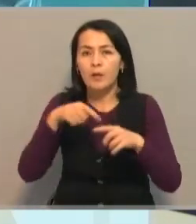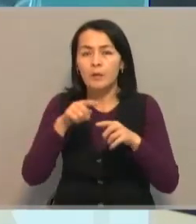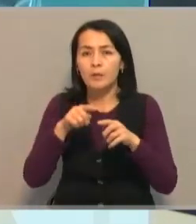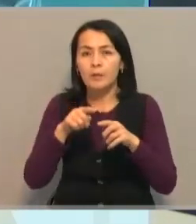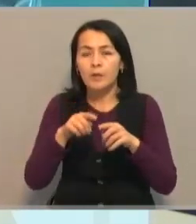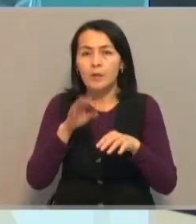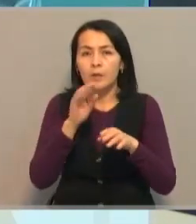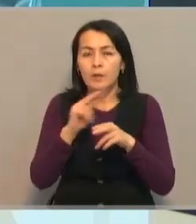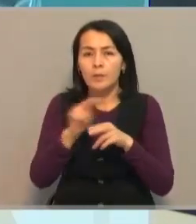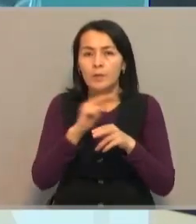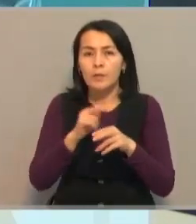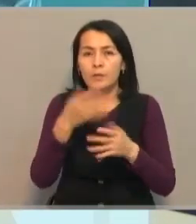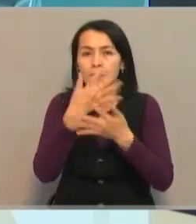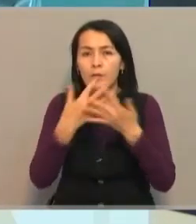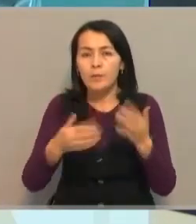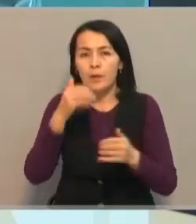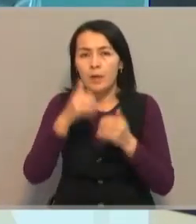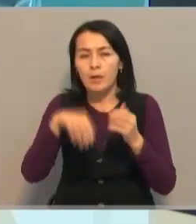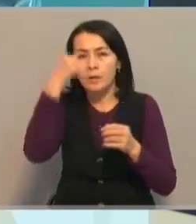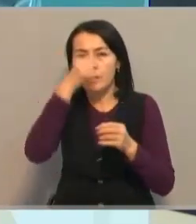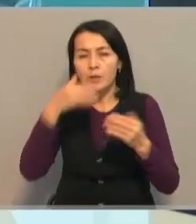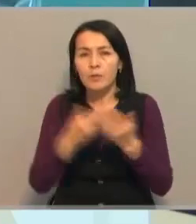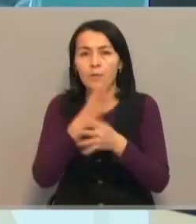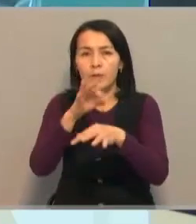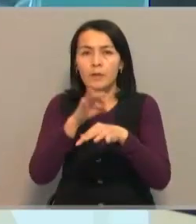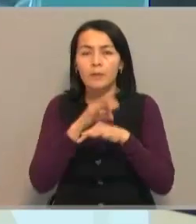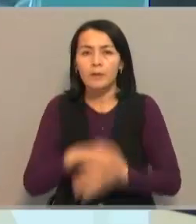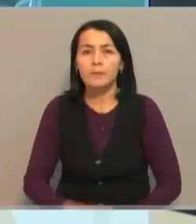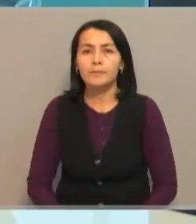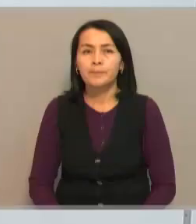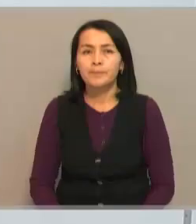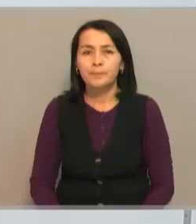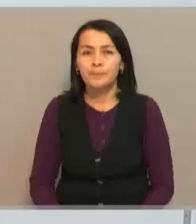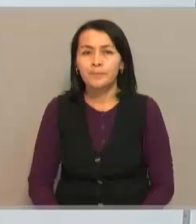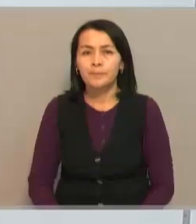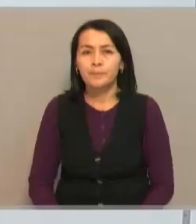басымдық беріліп, құрал-жабдықтар жыл сайын соңғы үлгіде жаңартылып отырады.